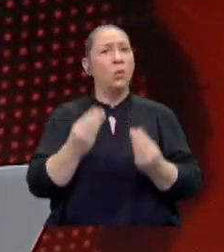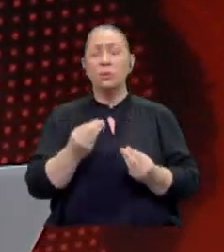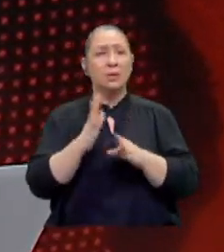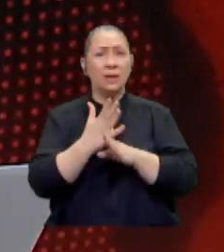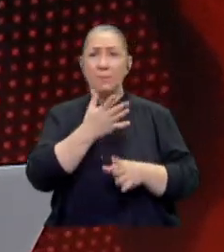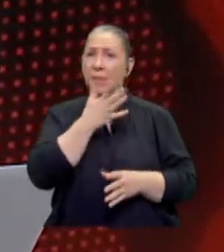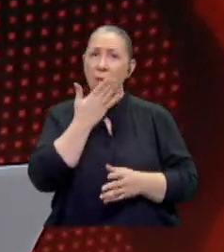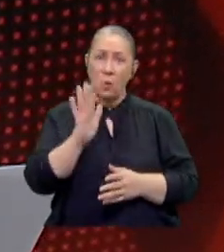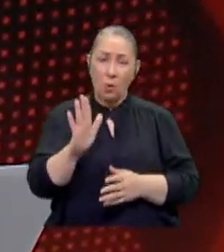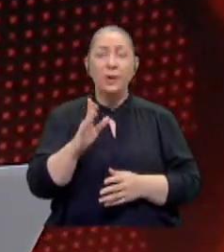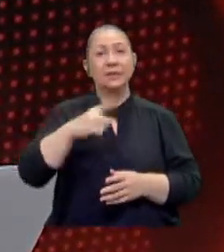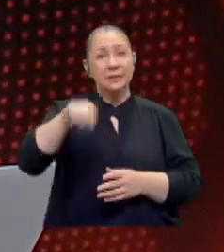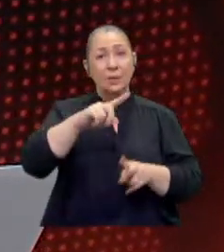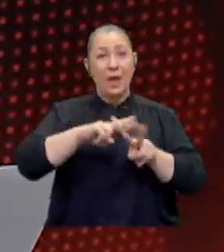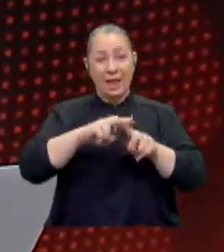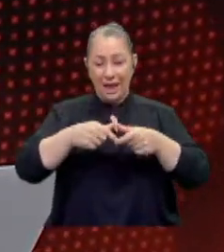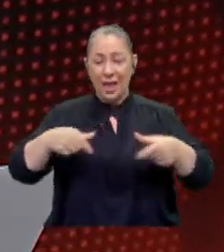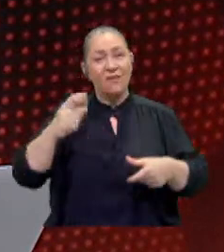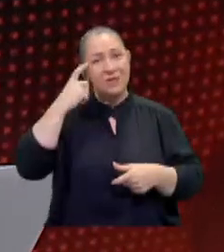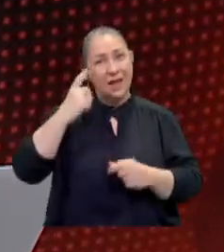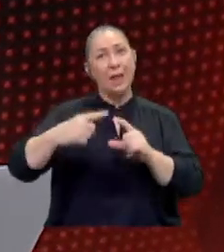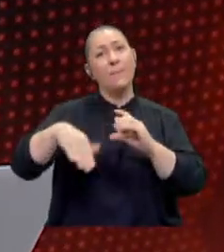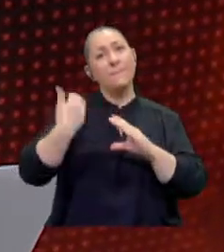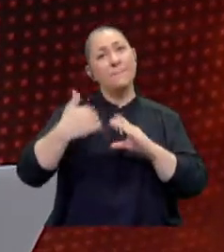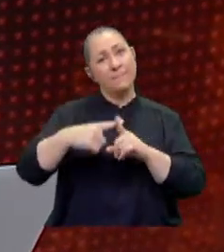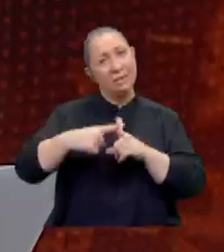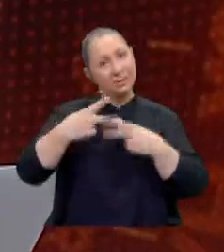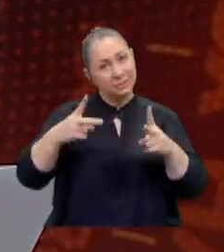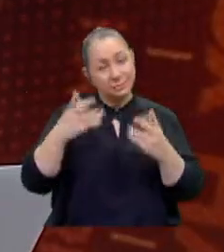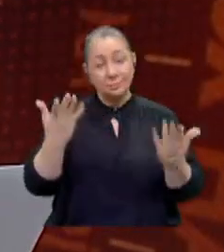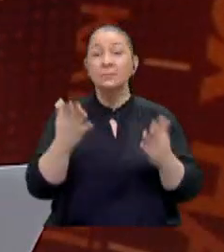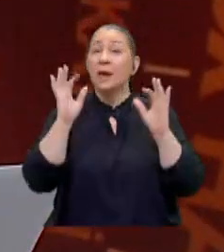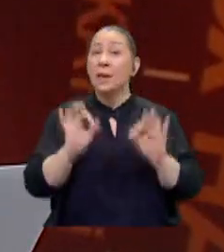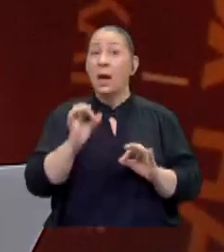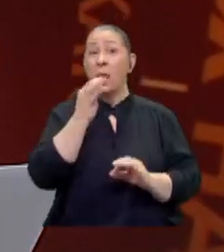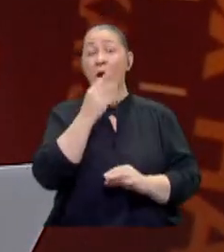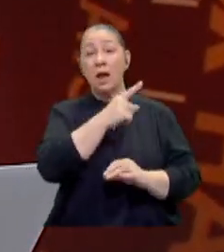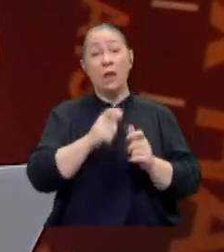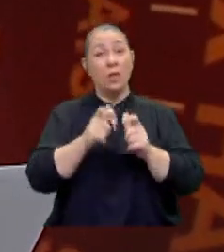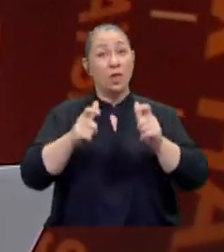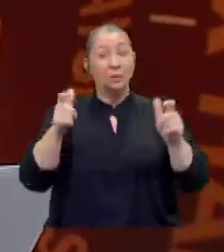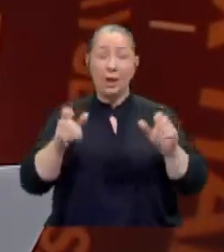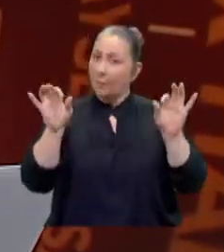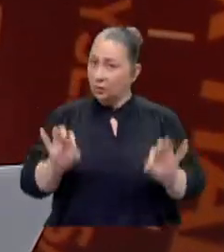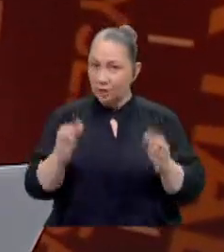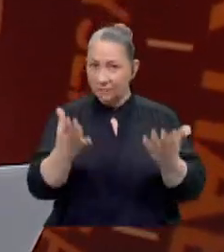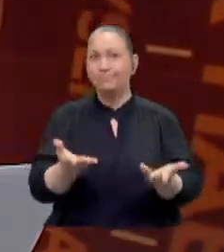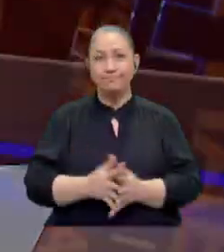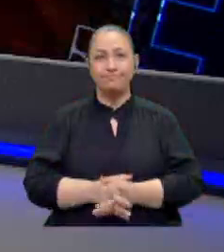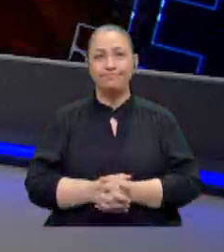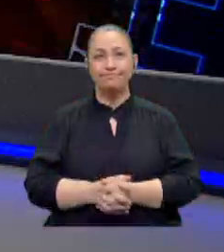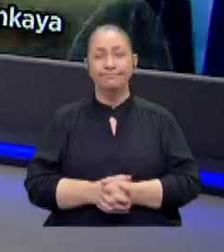Sebebini bilen yok. Sizler de bu etiketle görüşlerinizi paylaşabilirsiniz diyelim ve hemen Ankara'daki gelişmelerle başlayalım